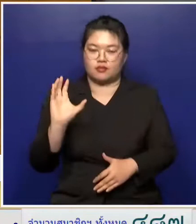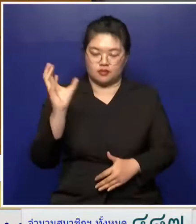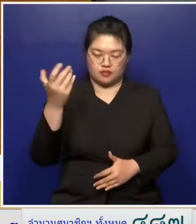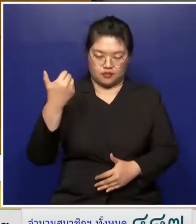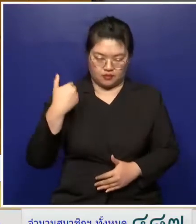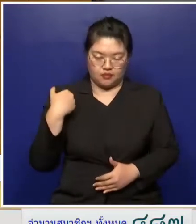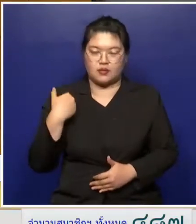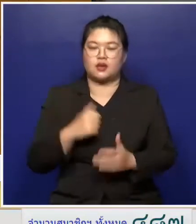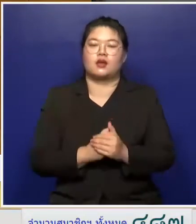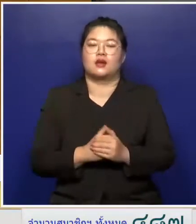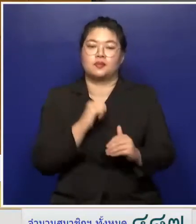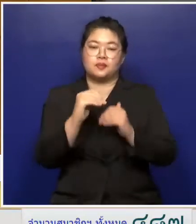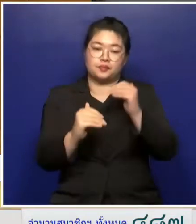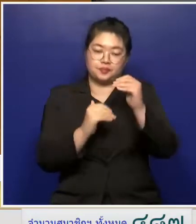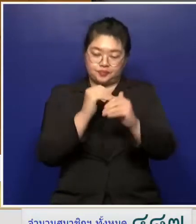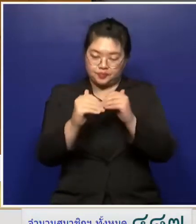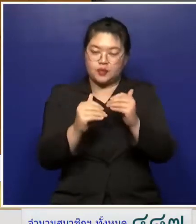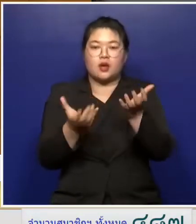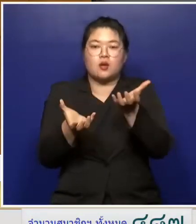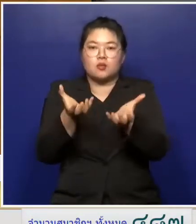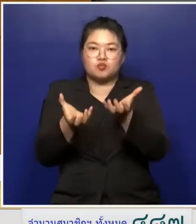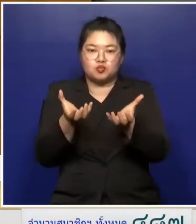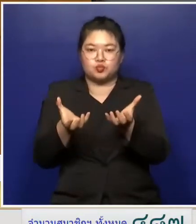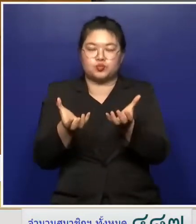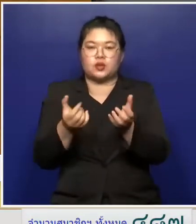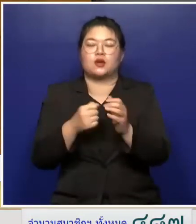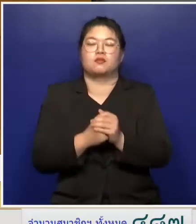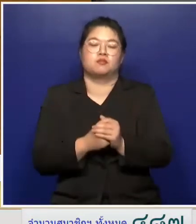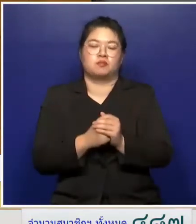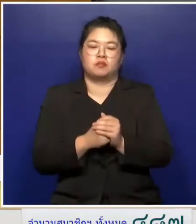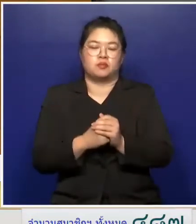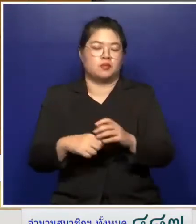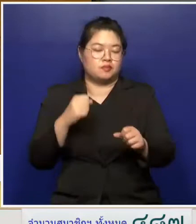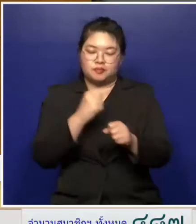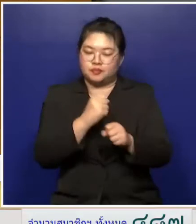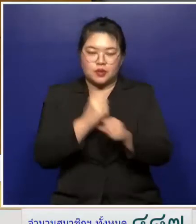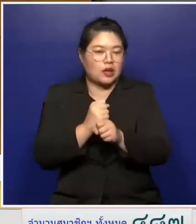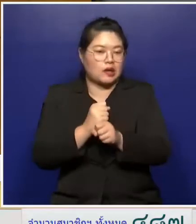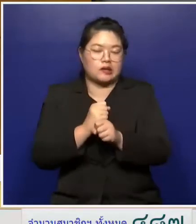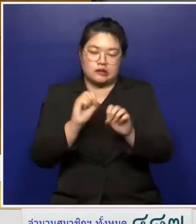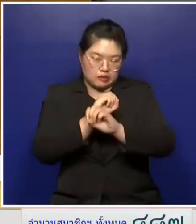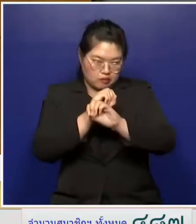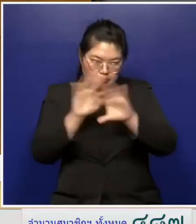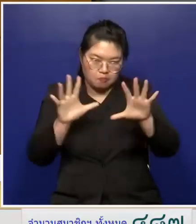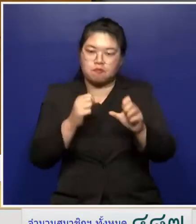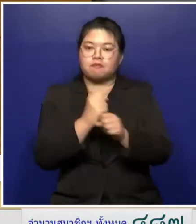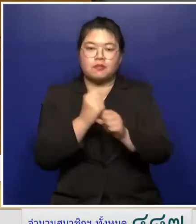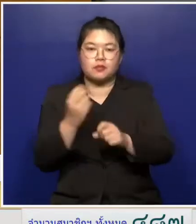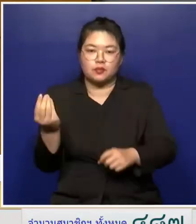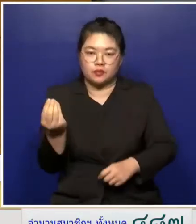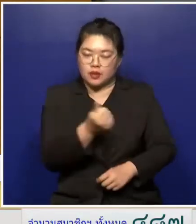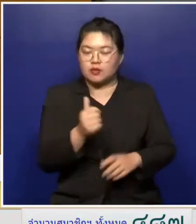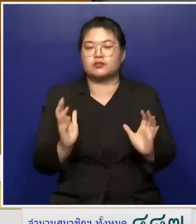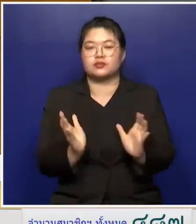โดยมีการพัฒนาให้การอนคววิธธรรมทางปกครองให้มีกรอบระยะเวลาทชัดเจนมีความรดเร็วส่เสริมให้